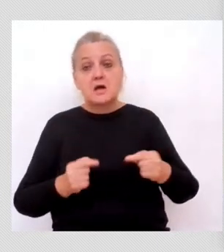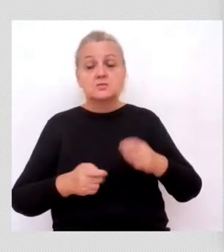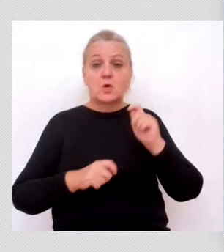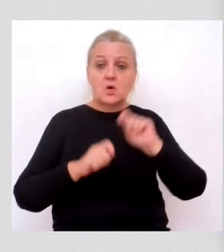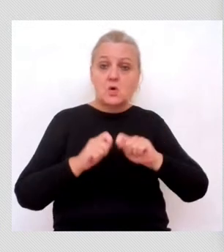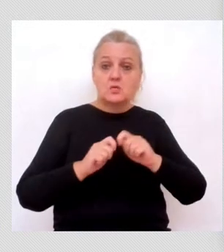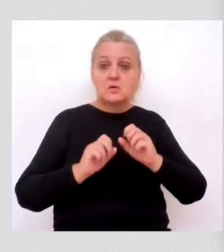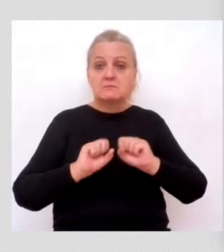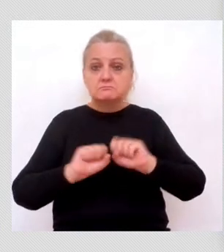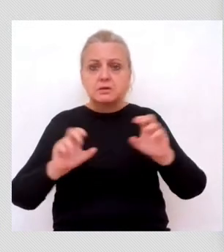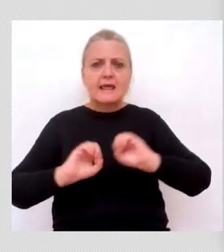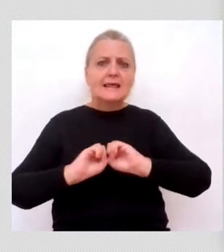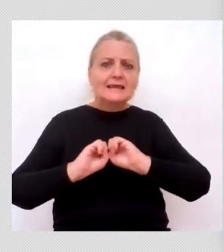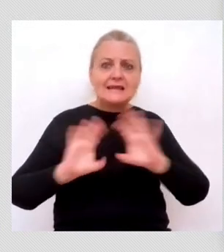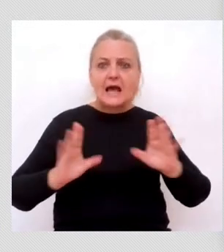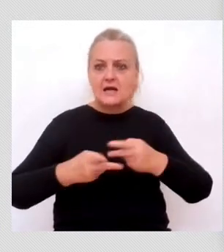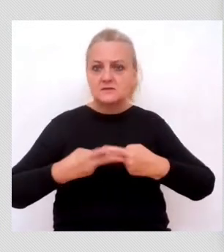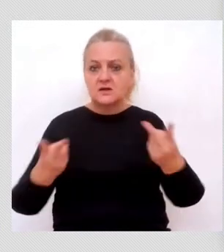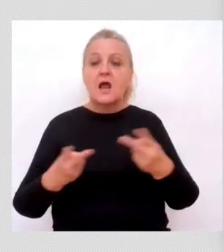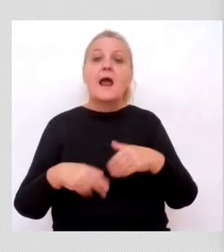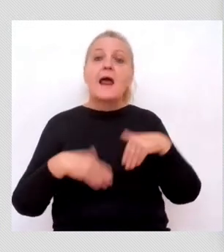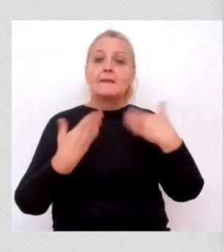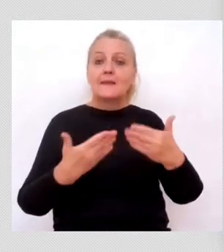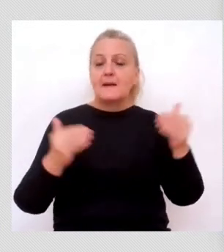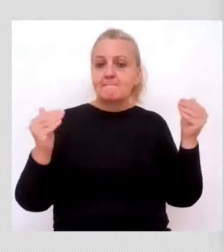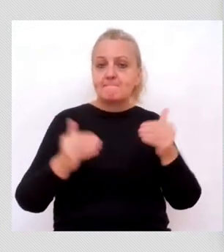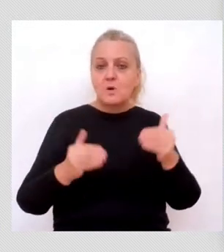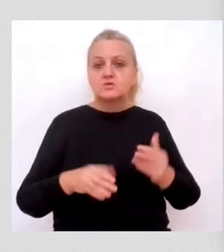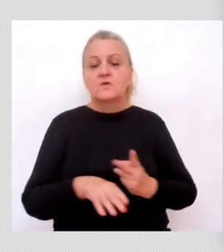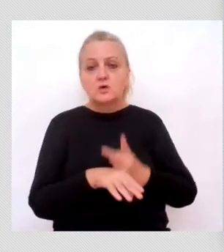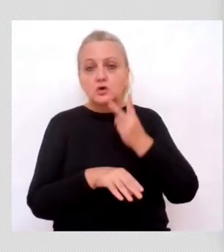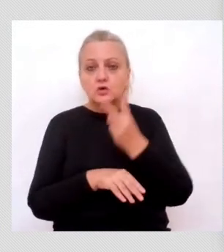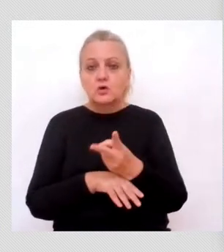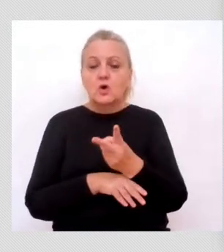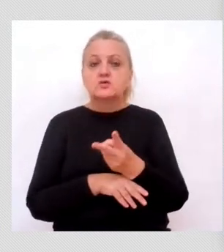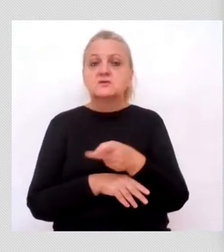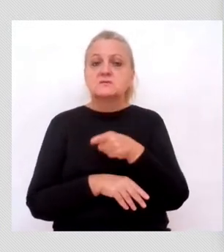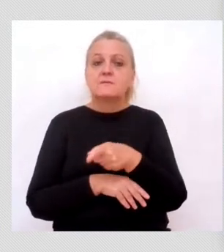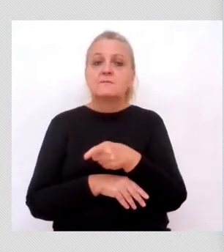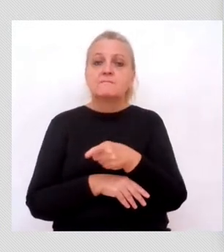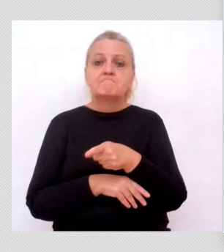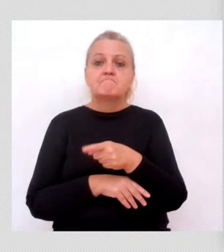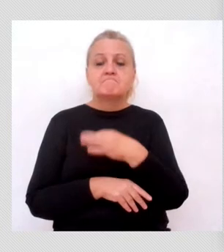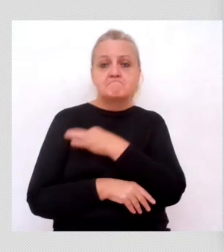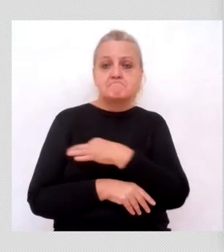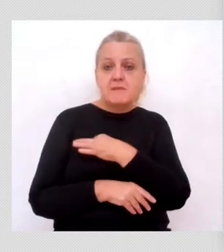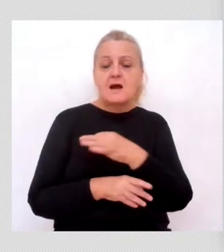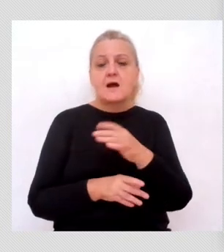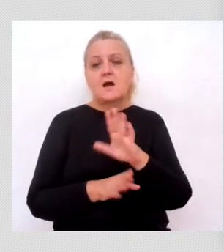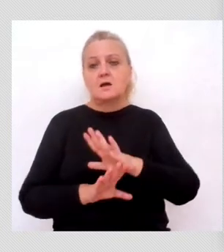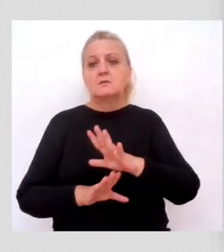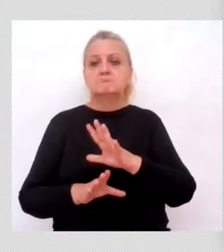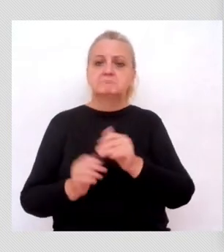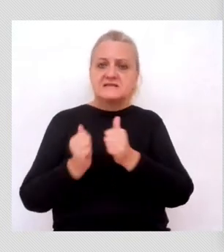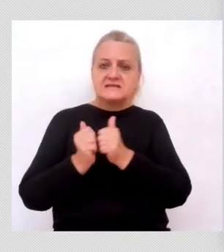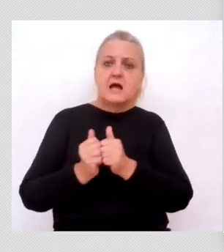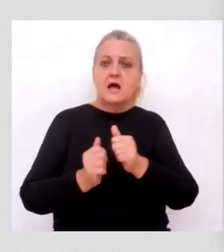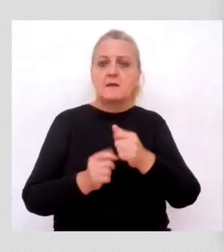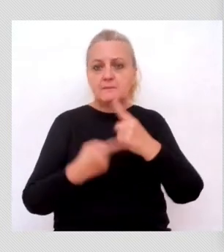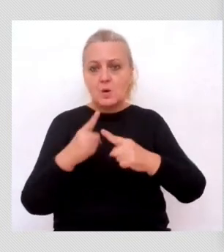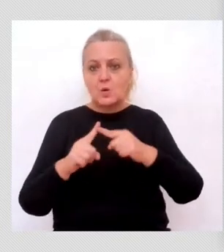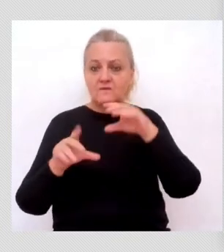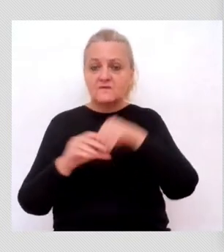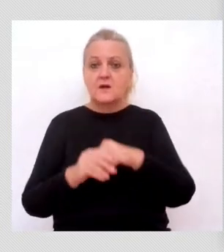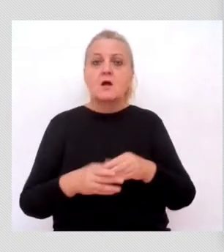ale które by jednak zwiększyło możliwości dostępu do sfery, znaczy do areny partyjnej, do gry politycznej, pomogłoby